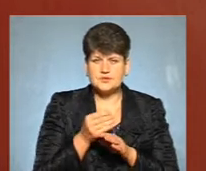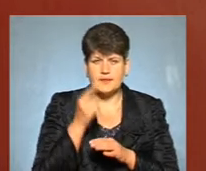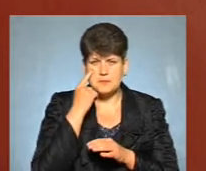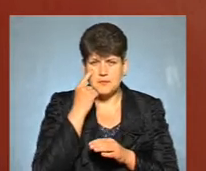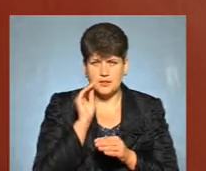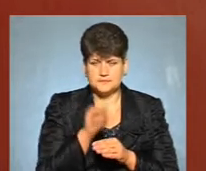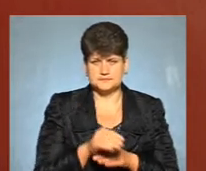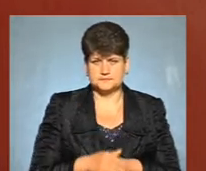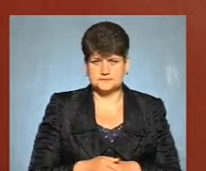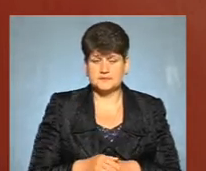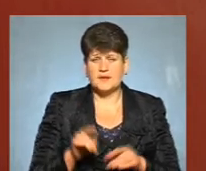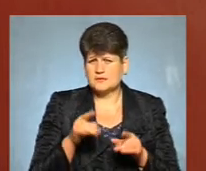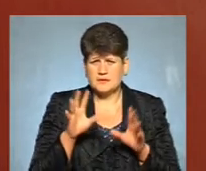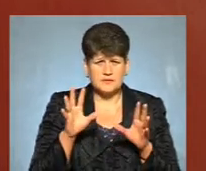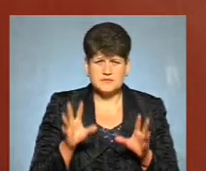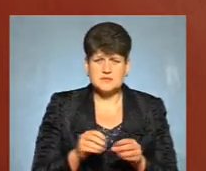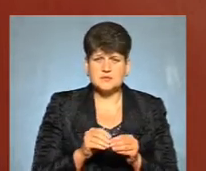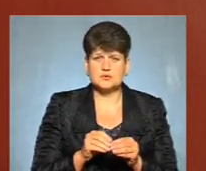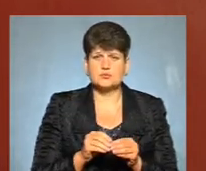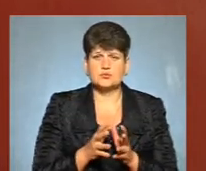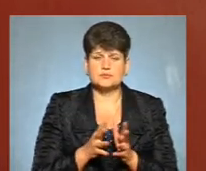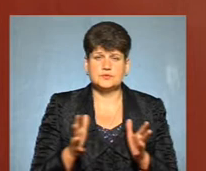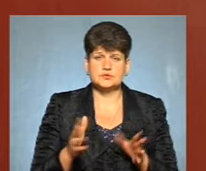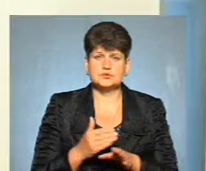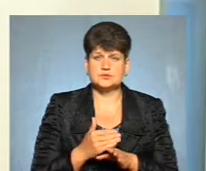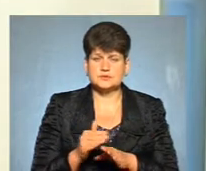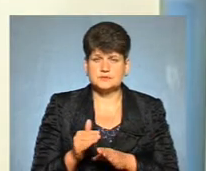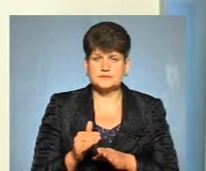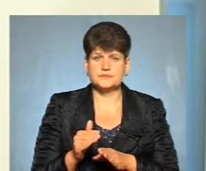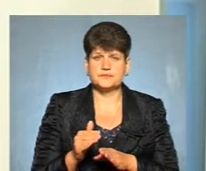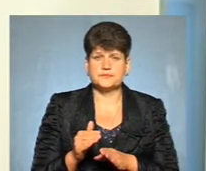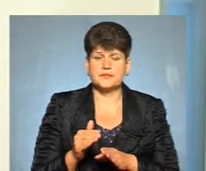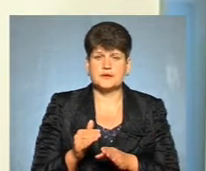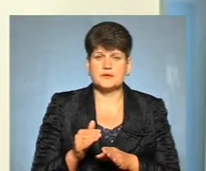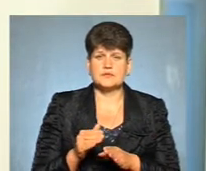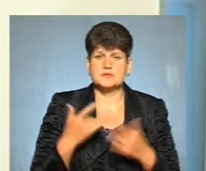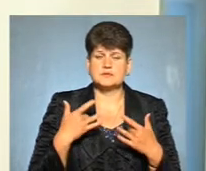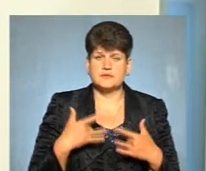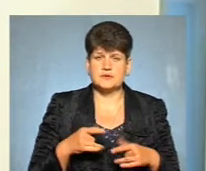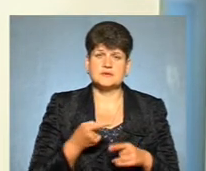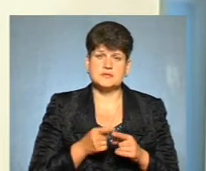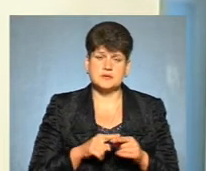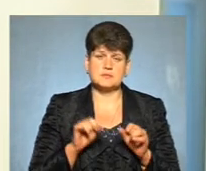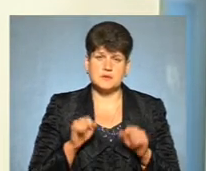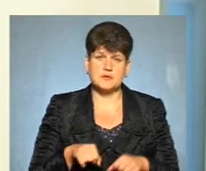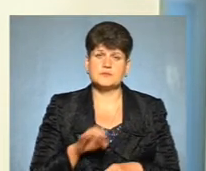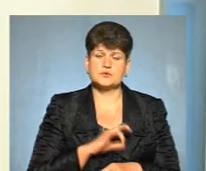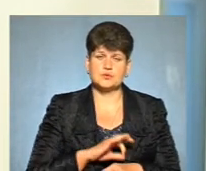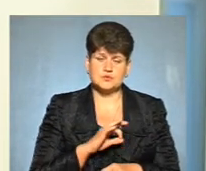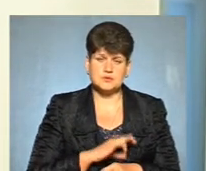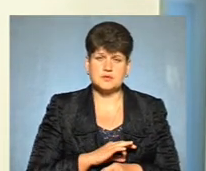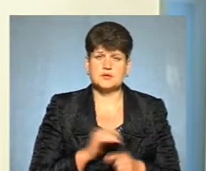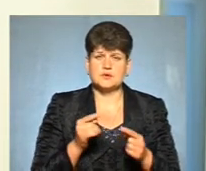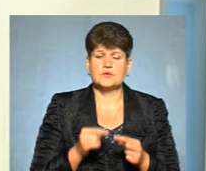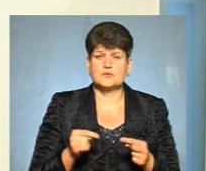Так. А так, в цілому, переважна більшість звільнені, і вони цим правом скористалися відповідно до змін до